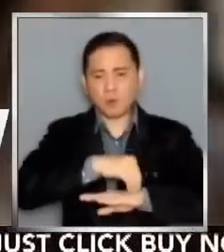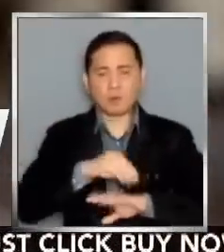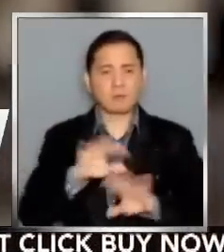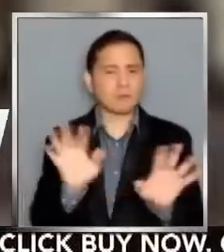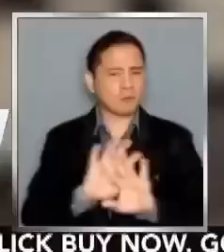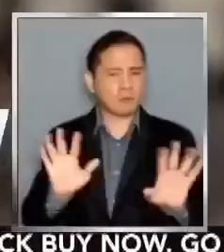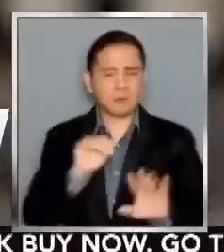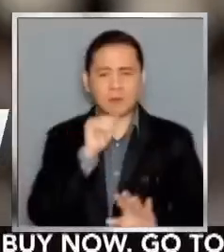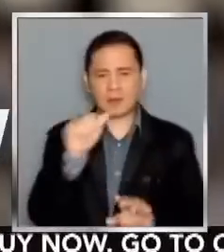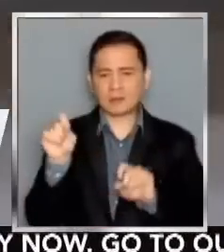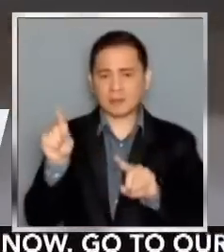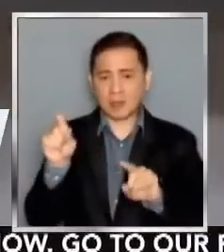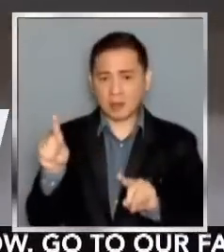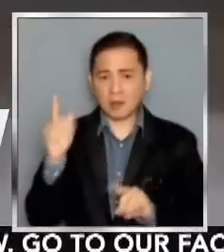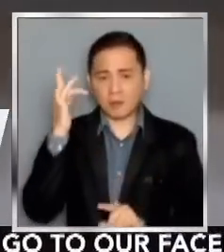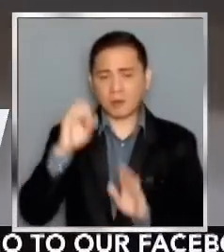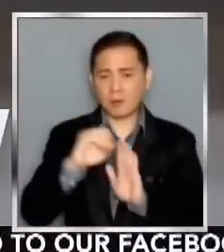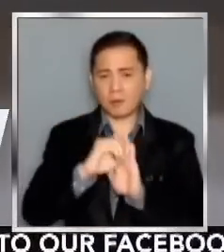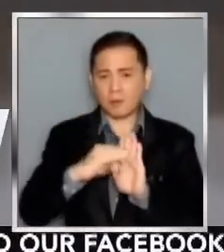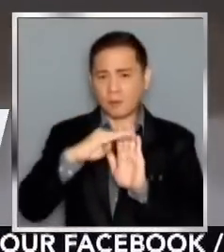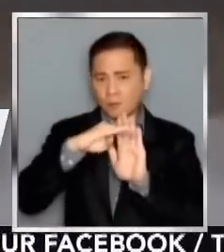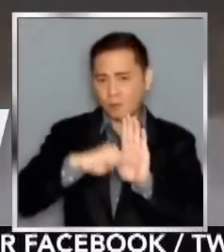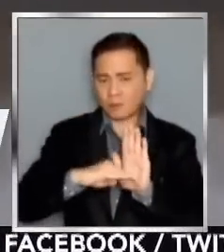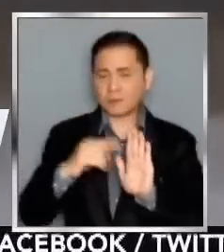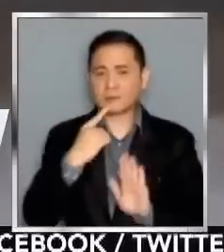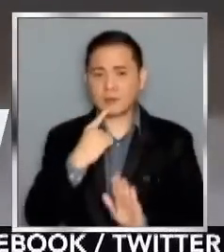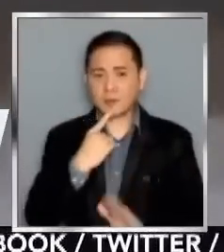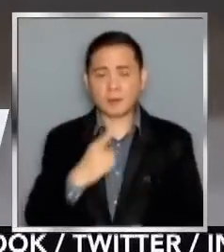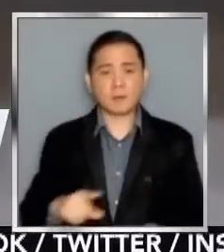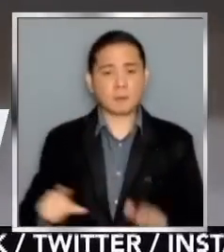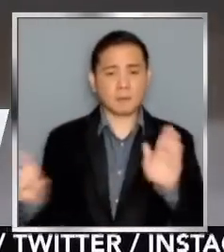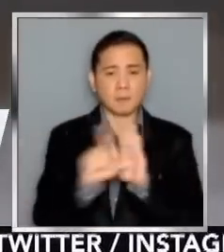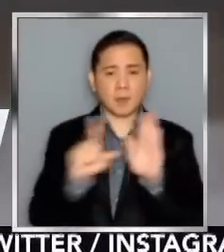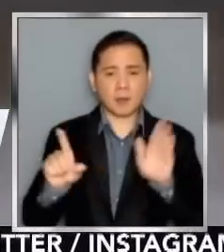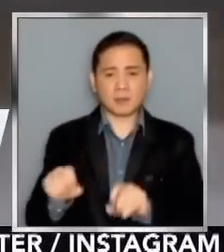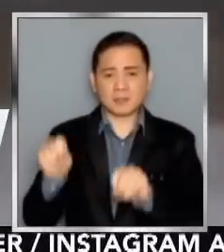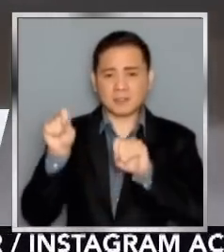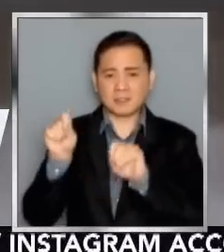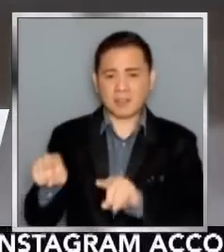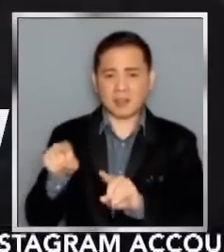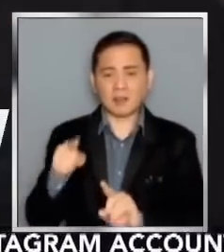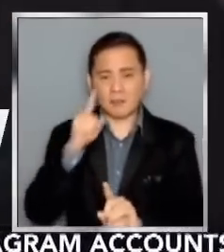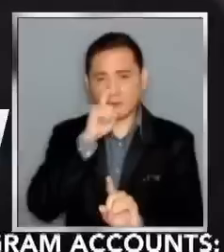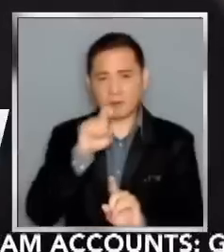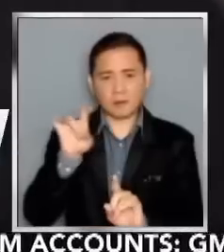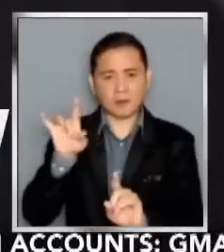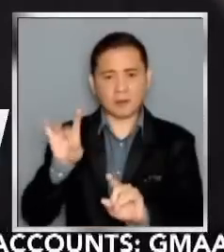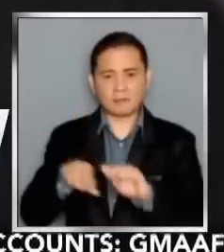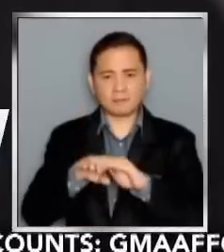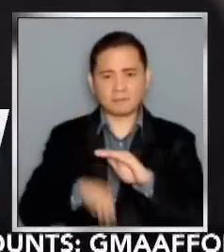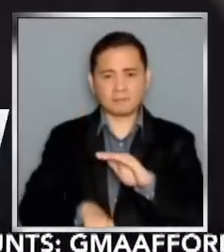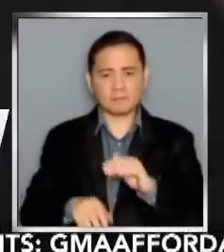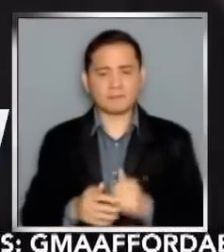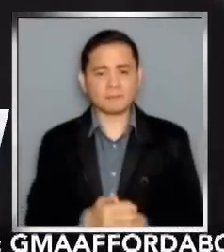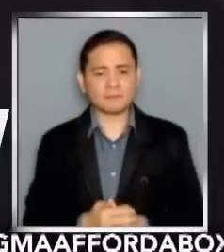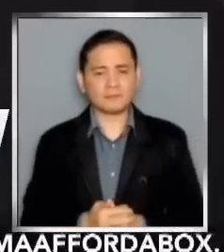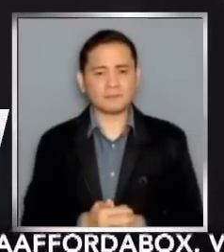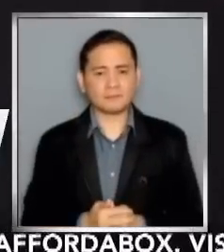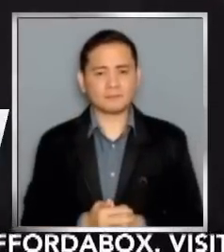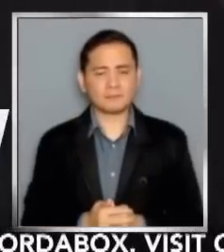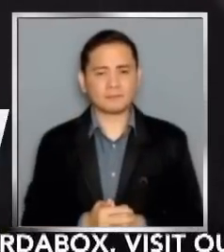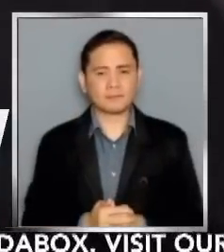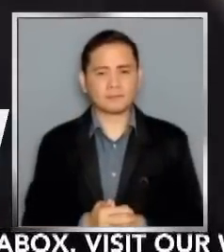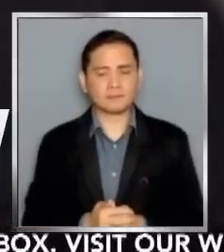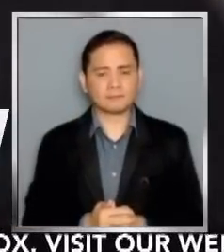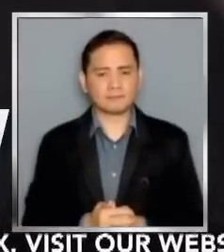may ordinansa sa lungsod na nagbabawal sa pagbebenta ng alak sa edad 18 pababa. Sinasabi namin na papuntahin mo na lang